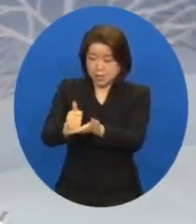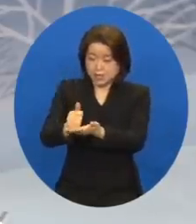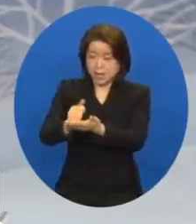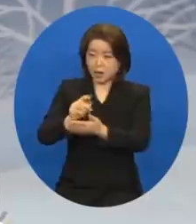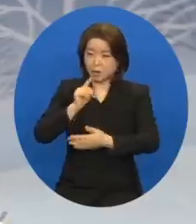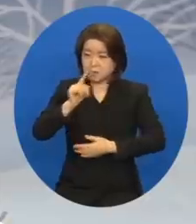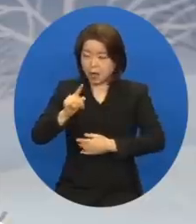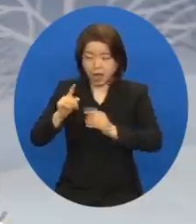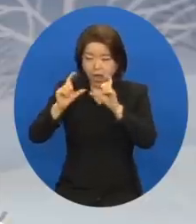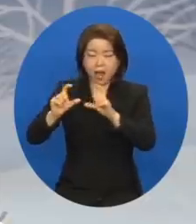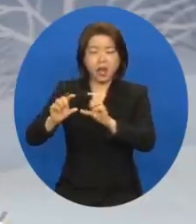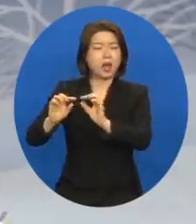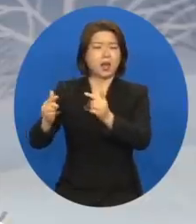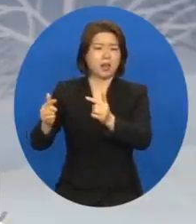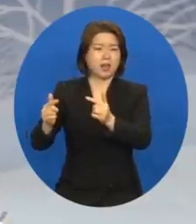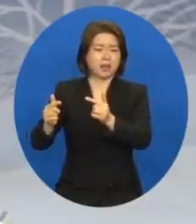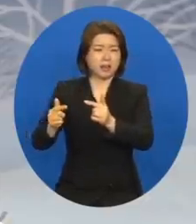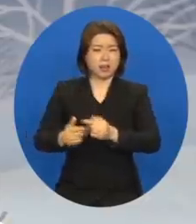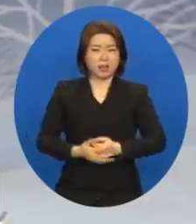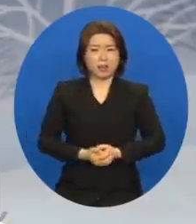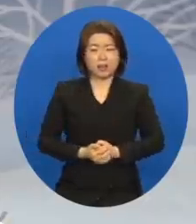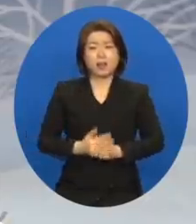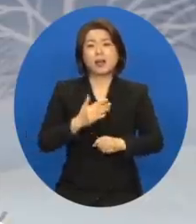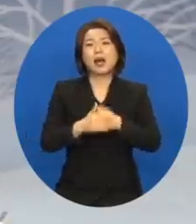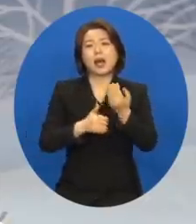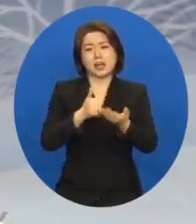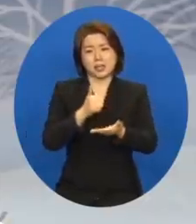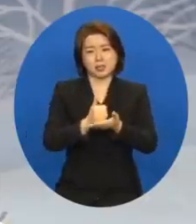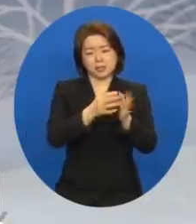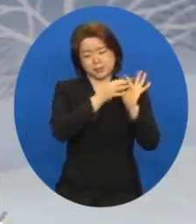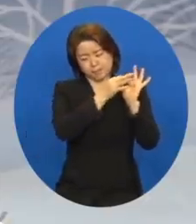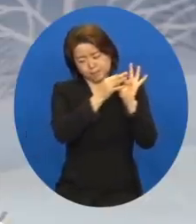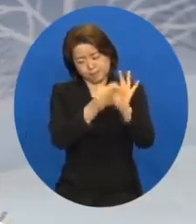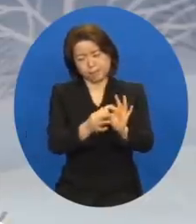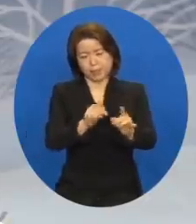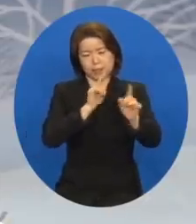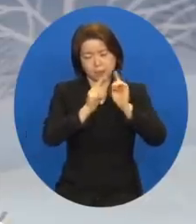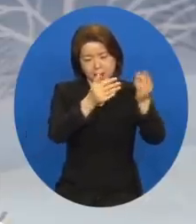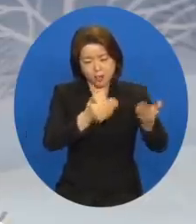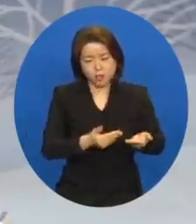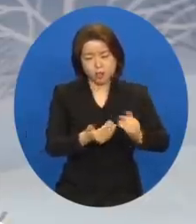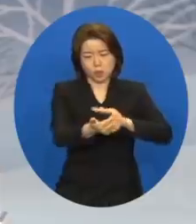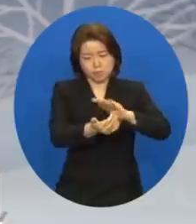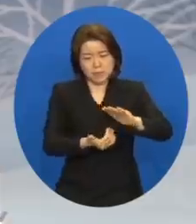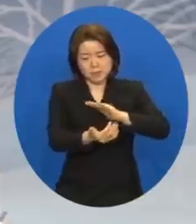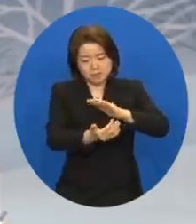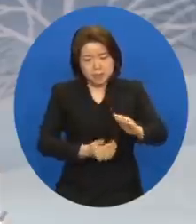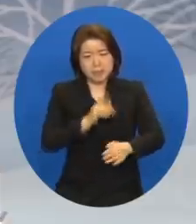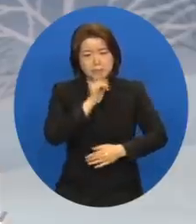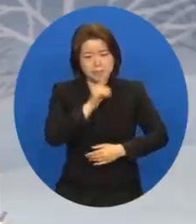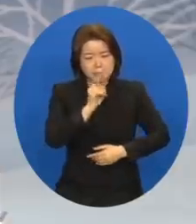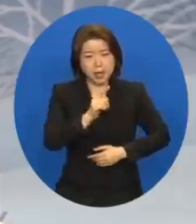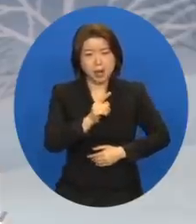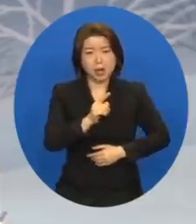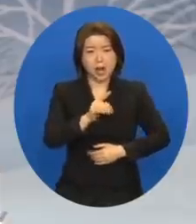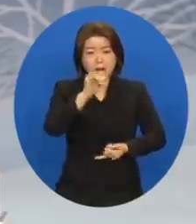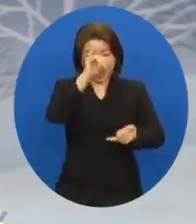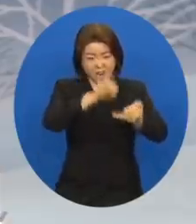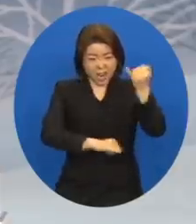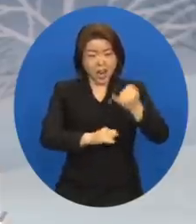게 아니라는 겁니다. 하나님께서 계속해서 말씀하시고 예언하셨던 내용이 하나도